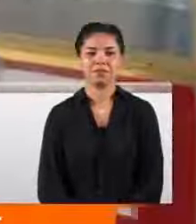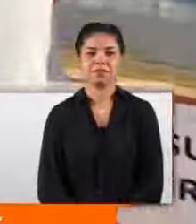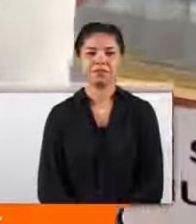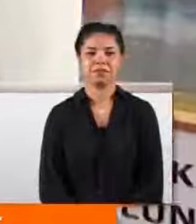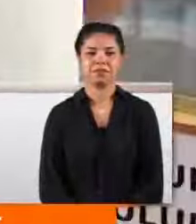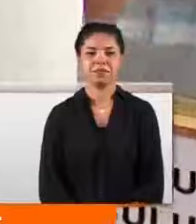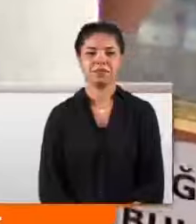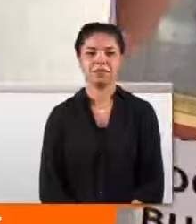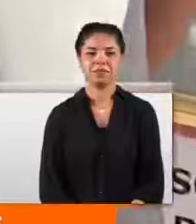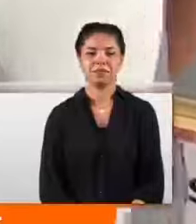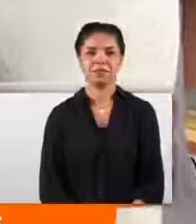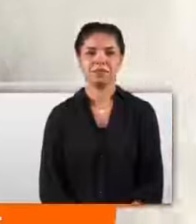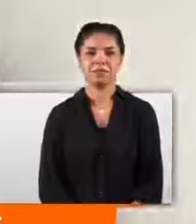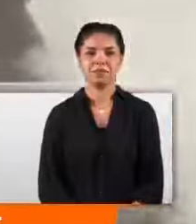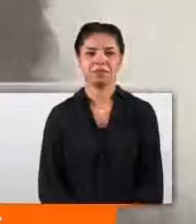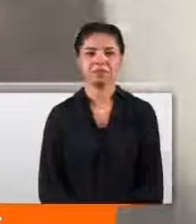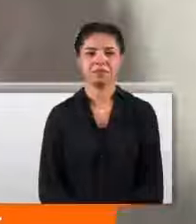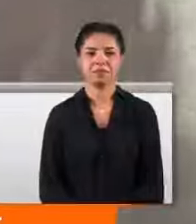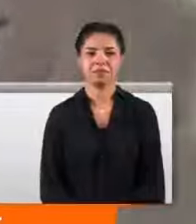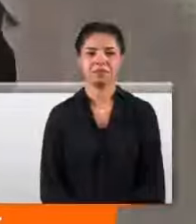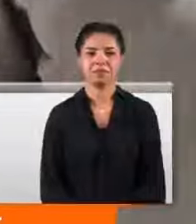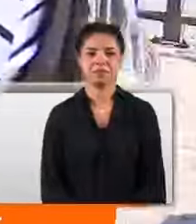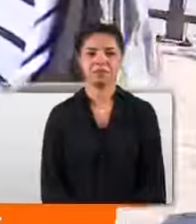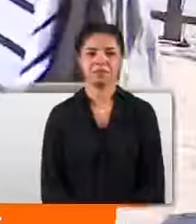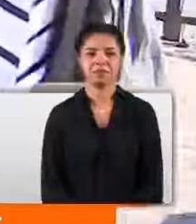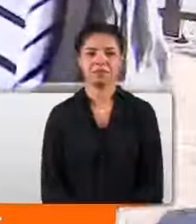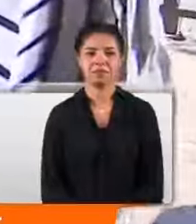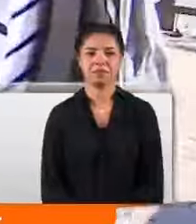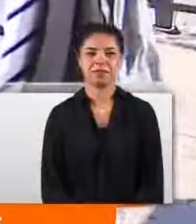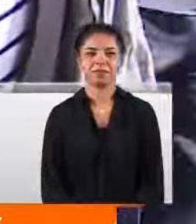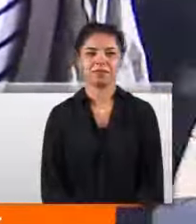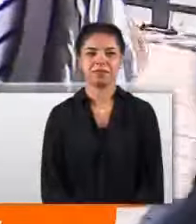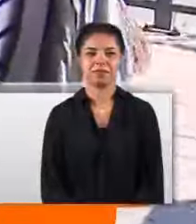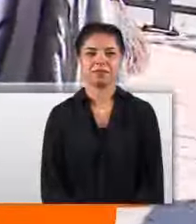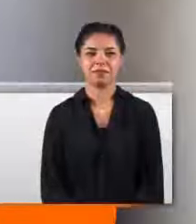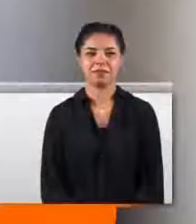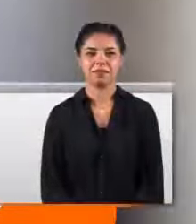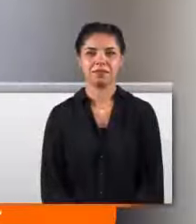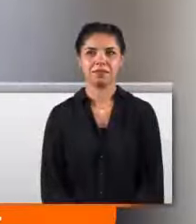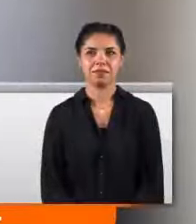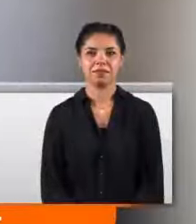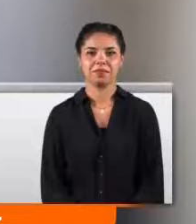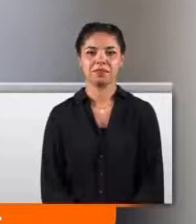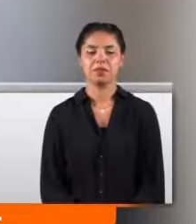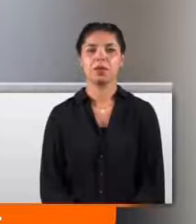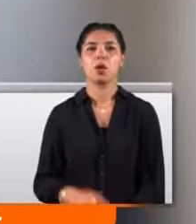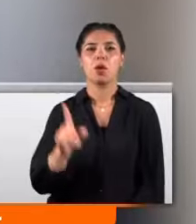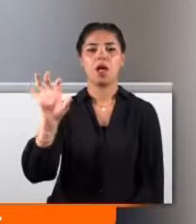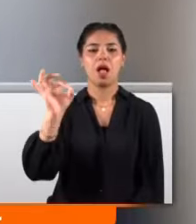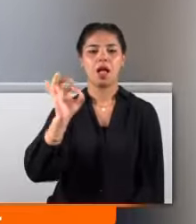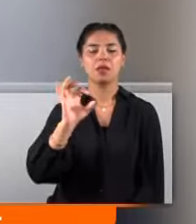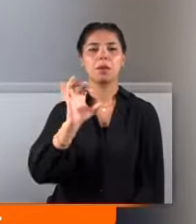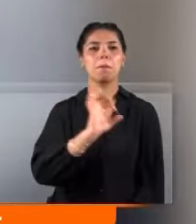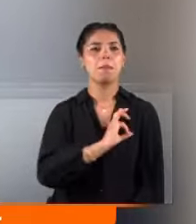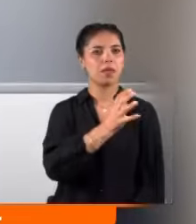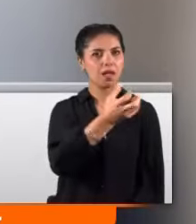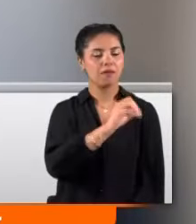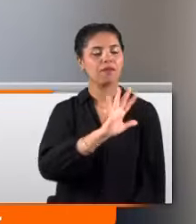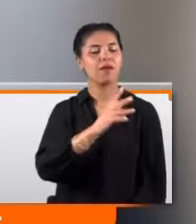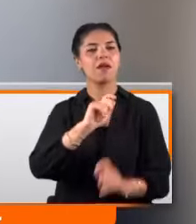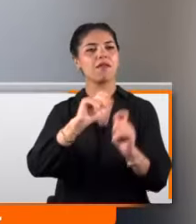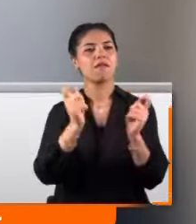kendisi. Gerçekten iyi bir ses getirdiğimizi düşünüyoruz dünya çapında. Tüm dünya onu şu an konuşuyor. Ne altın madalya alanlar ne rekor